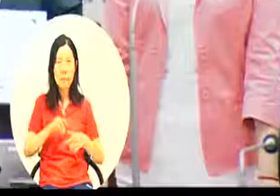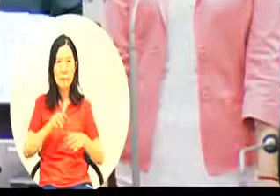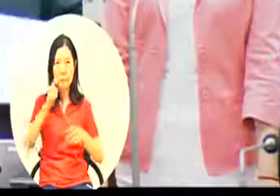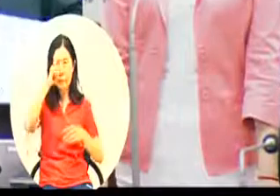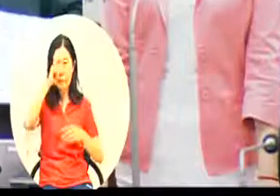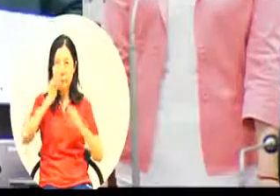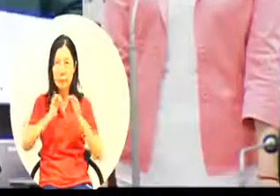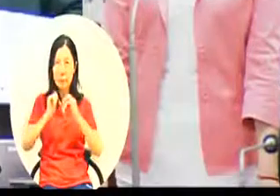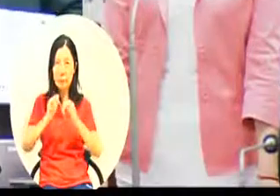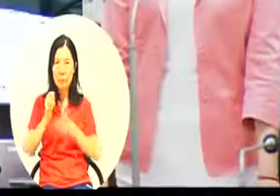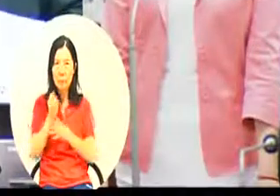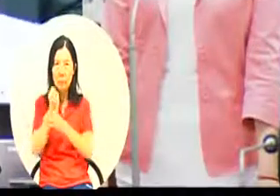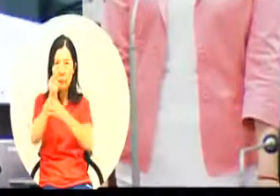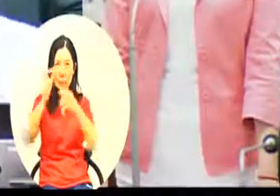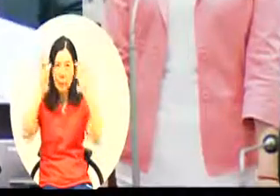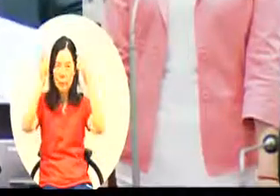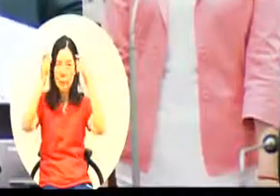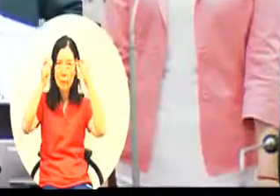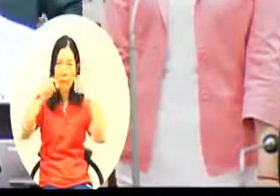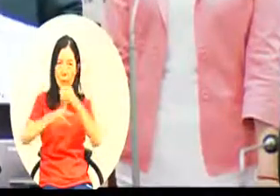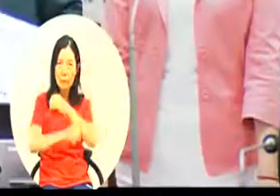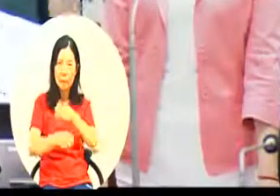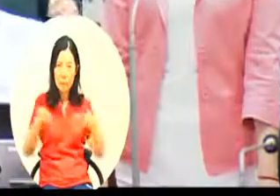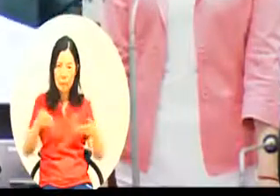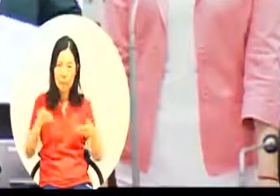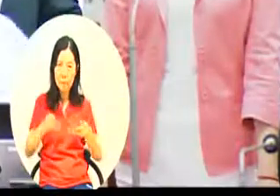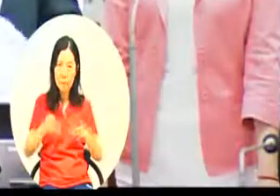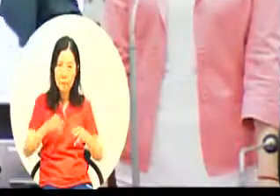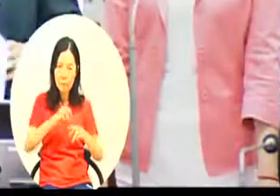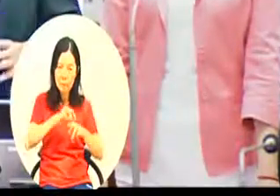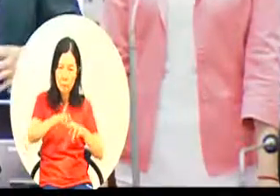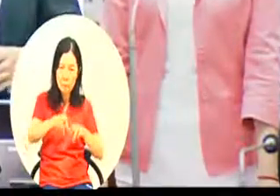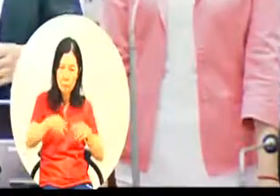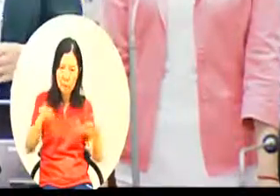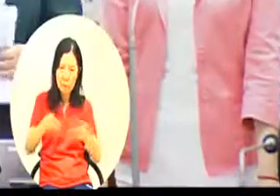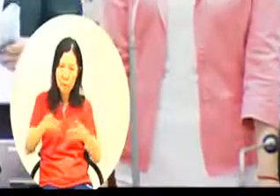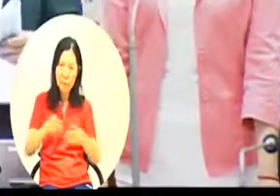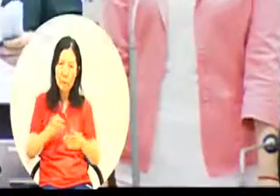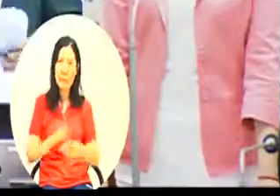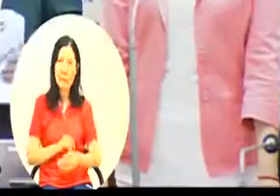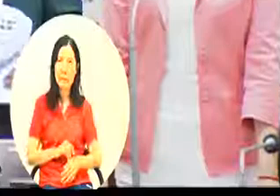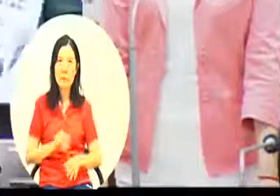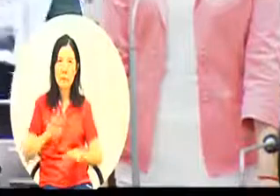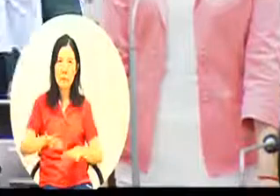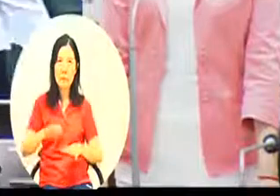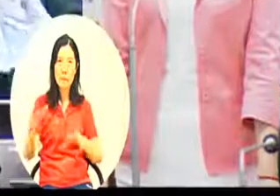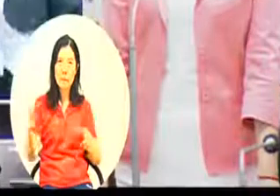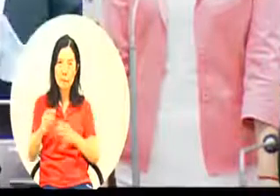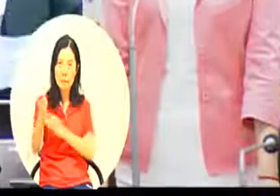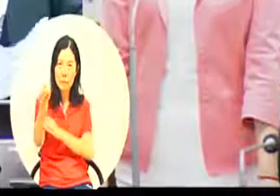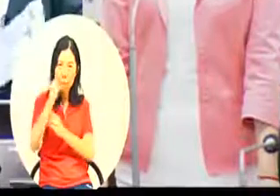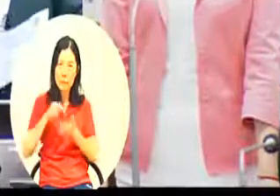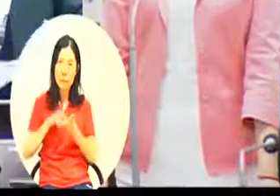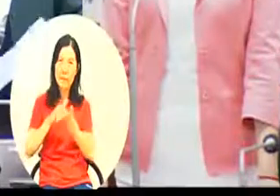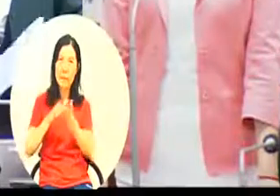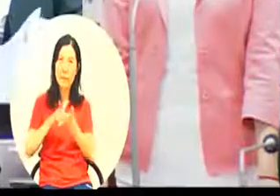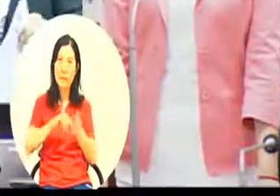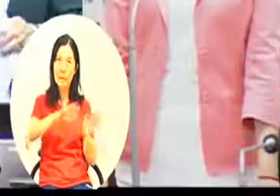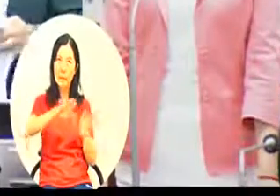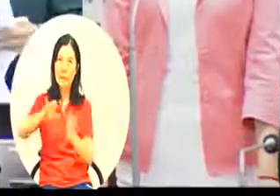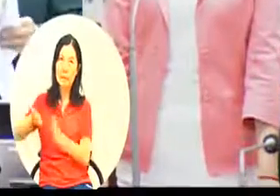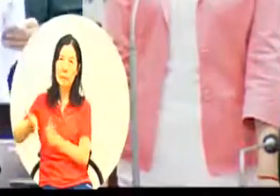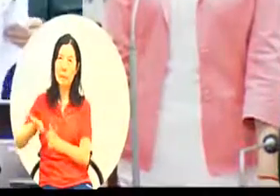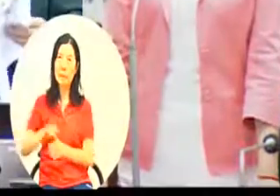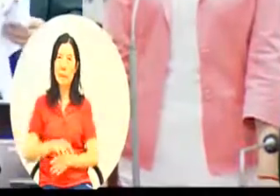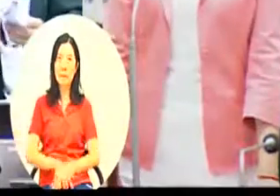够支持高雄基础的建设、轨道的建设，所以我们这个努力来争取。那另外，我